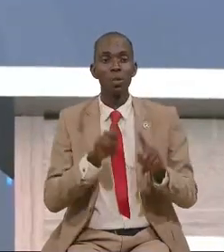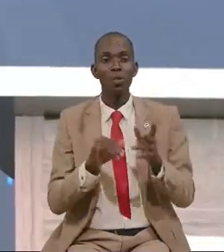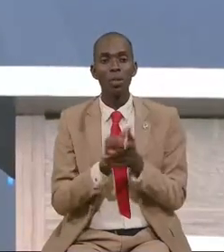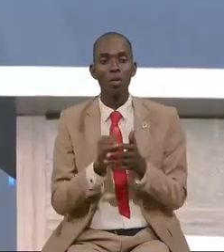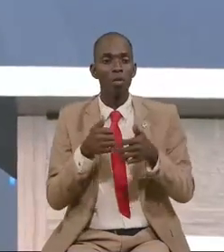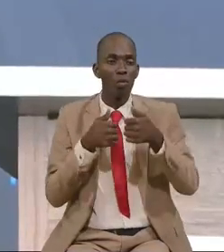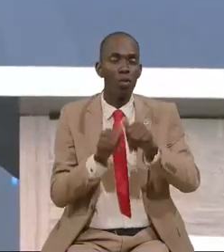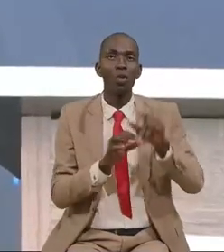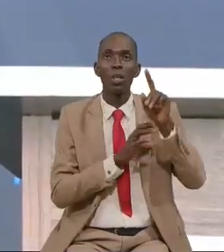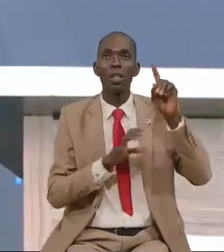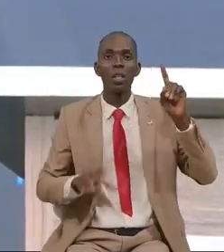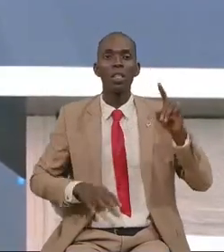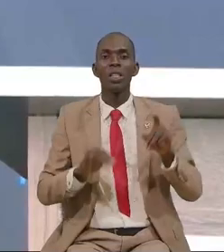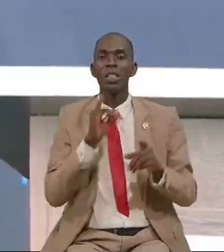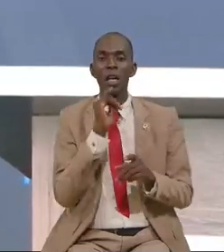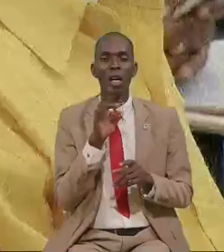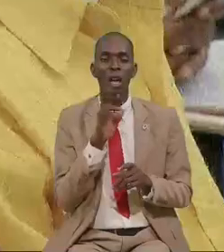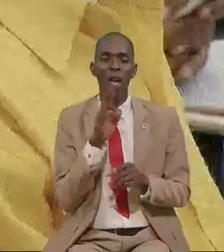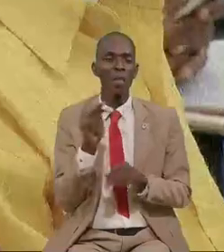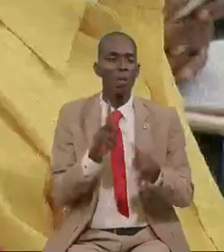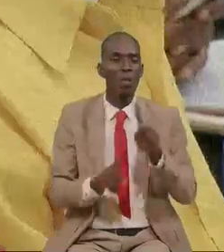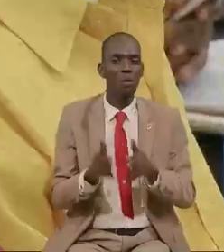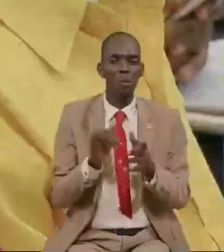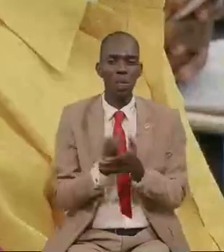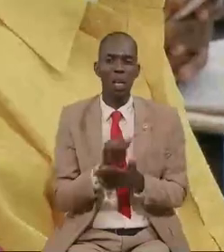Christ règne dans sa vie.